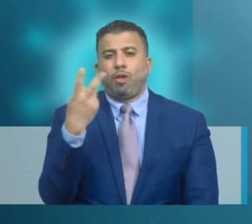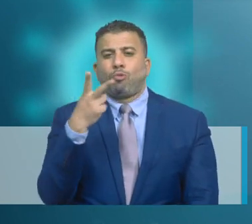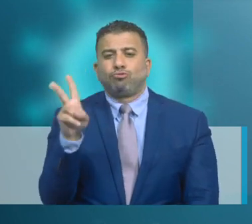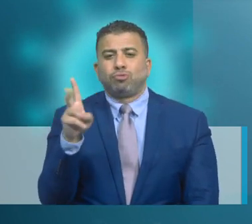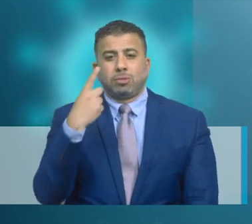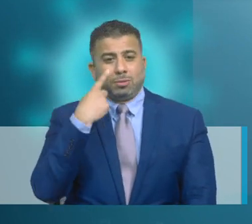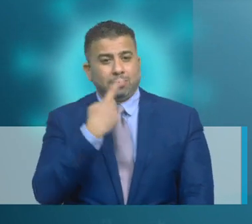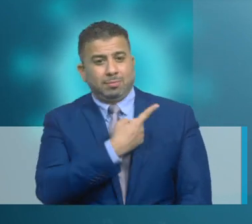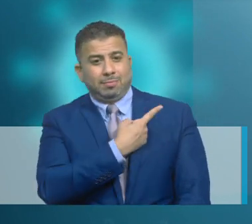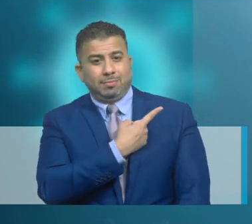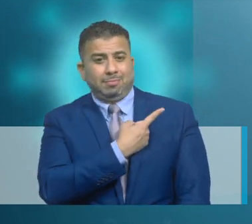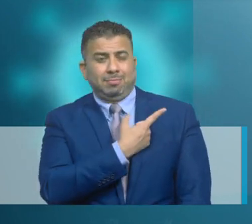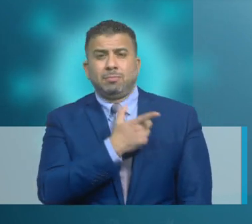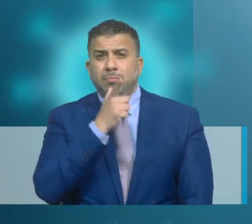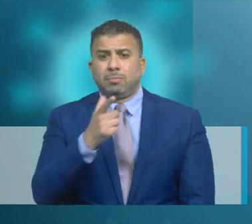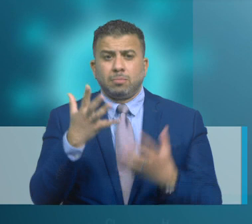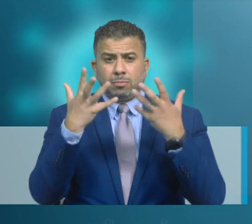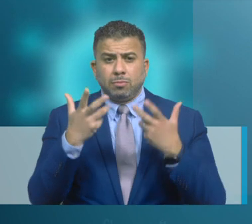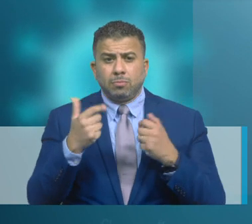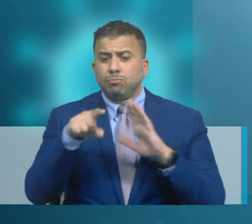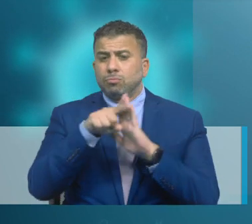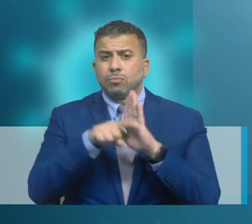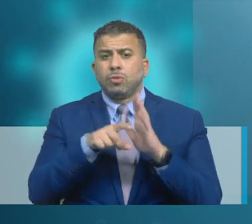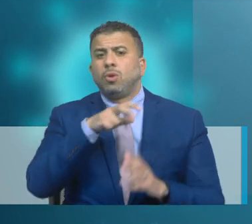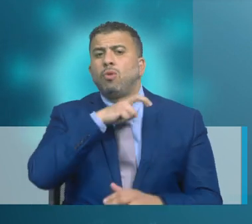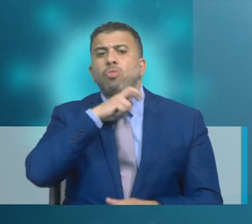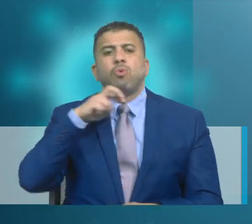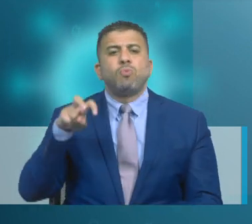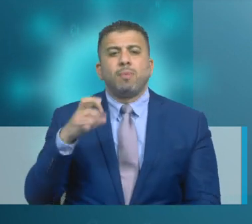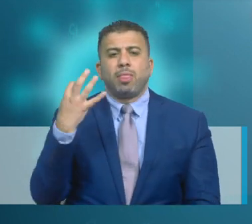بالفيروس، وبذلك يبلغ مجموع الحالات المسجلة